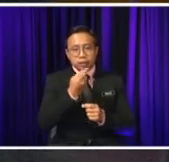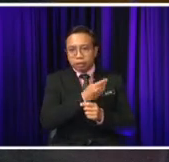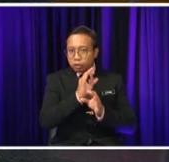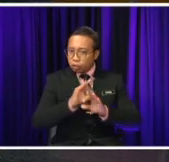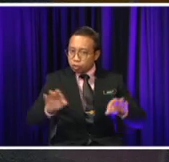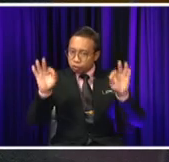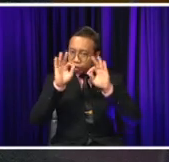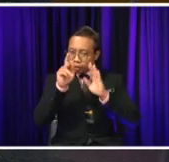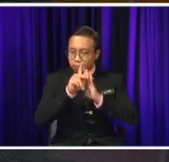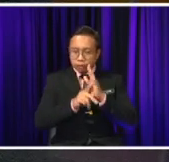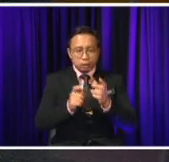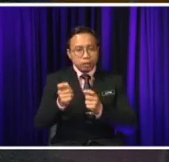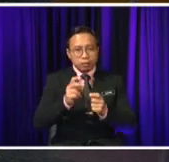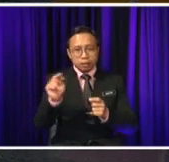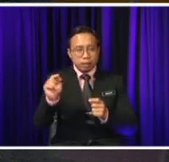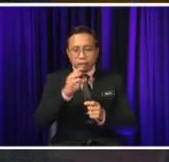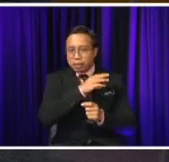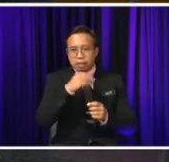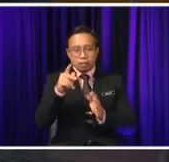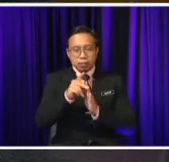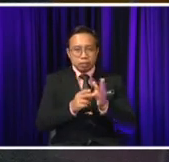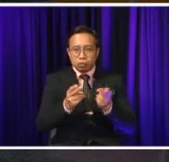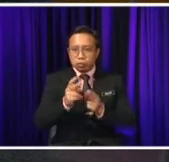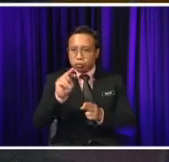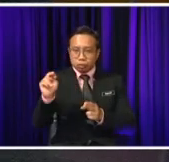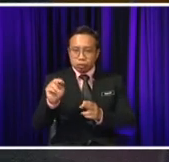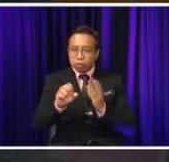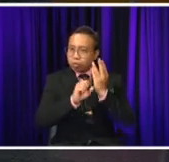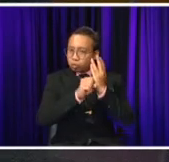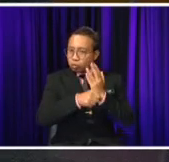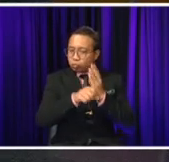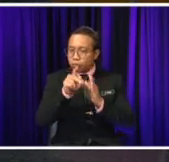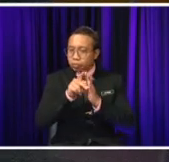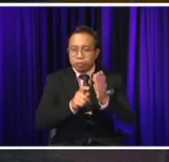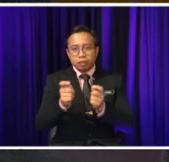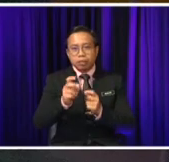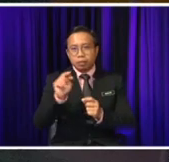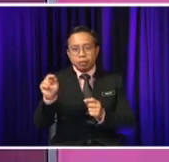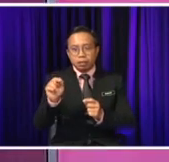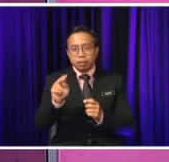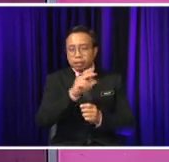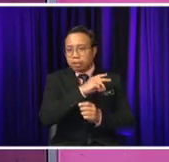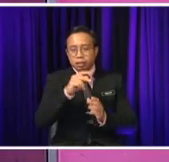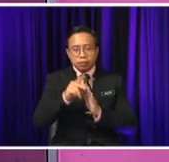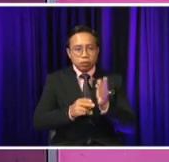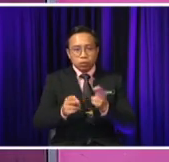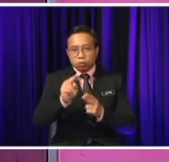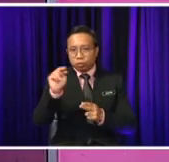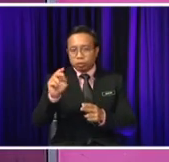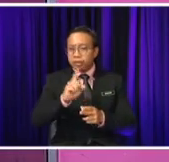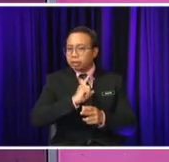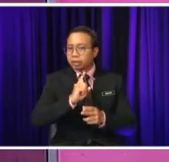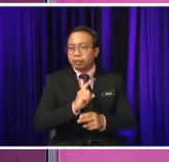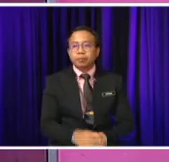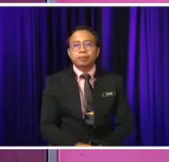takbiran dan pengurus lain seterusnya kita tengok pada sumber-sumber pentabiran dan pengurusan Islam yang seterusnya kita belajar apa tadi